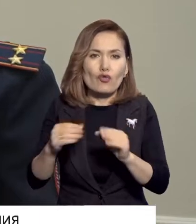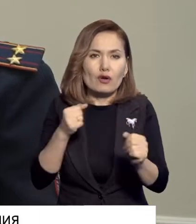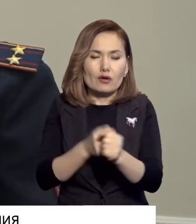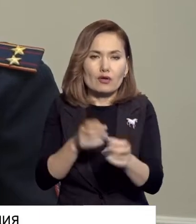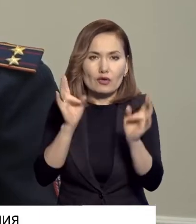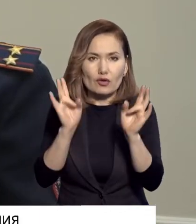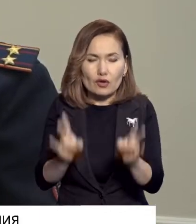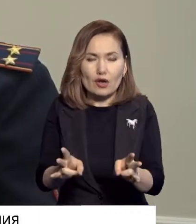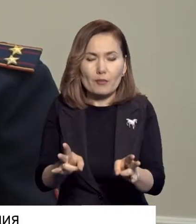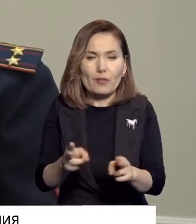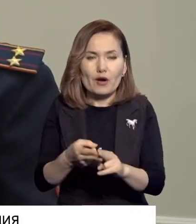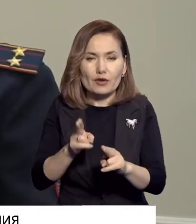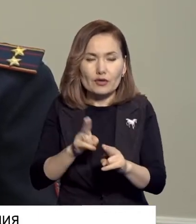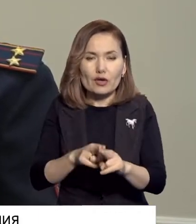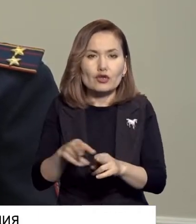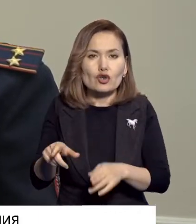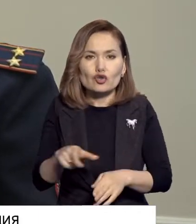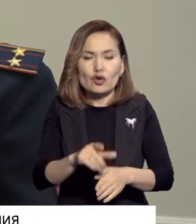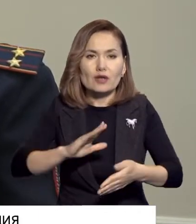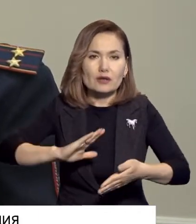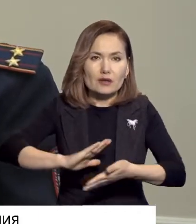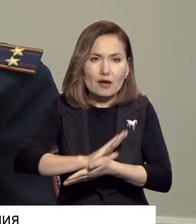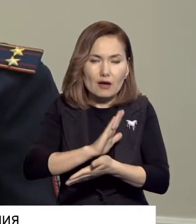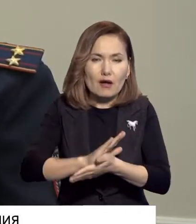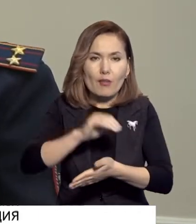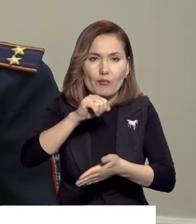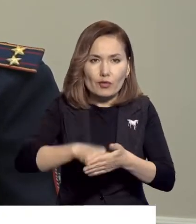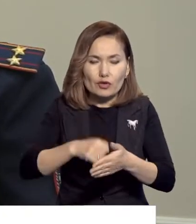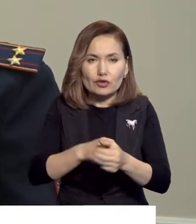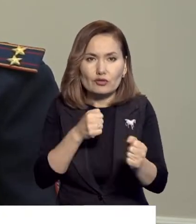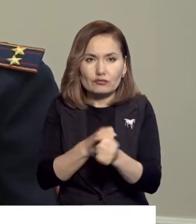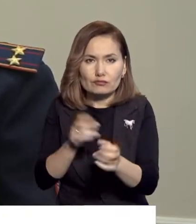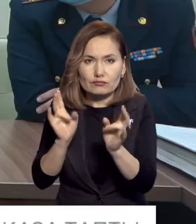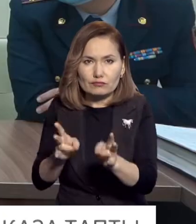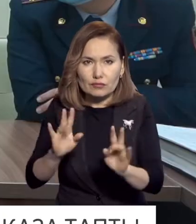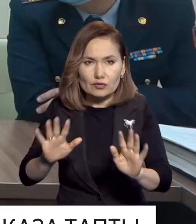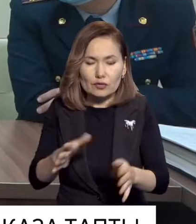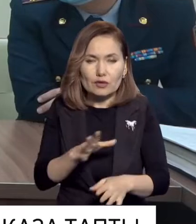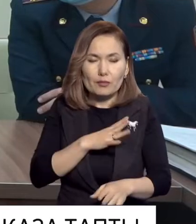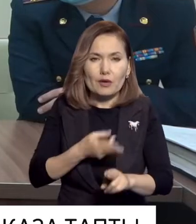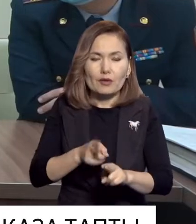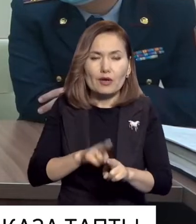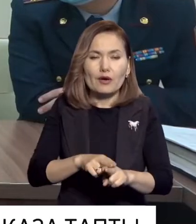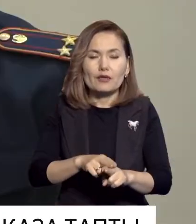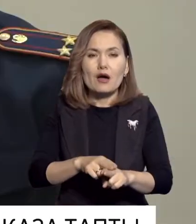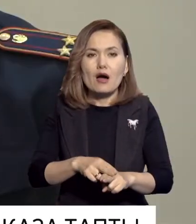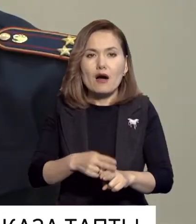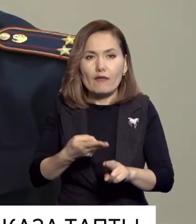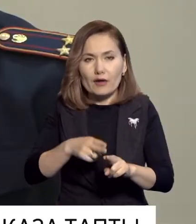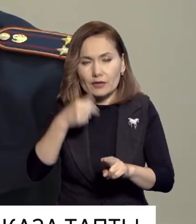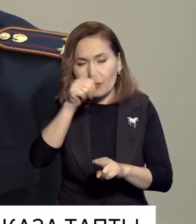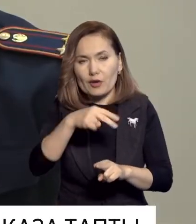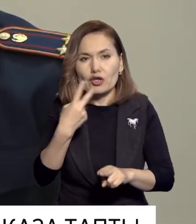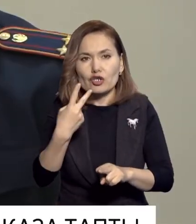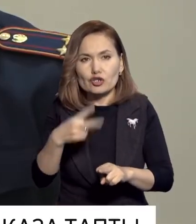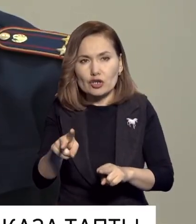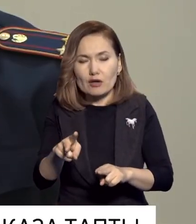ішінде 3-і жол тайғақ болғасын жол көлік оқиғалары алынды. Биыл 20 көлік оқиғасы